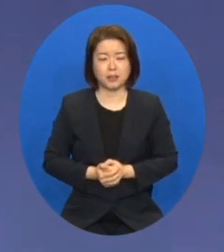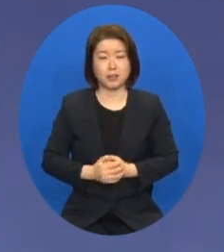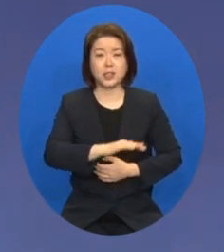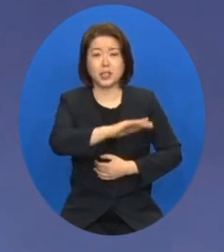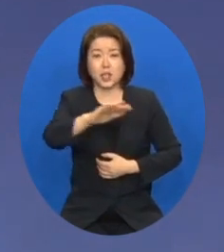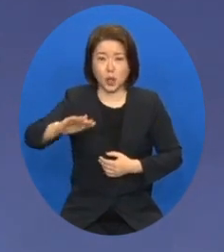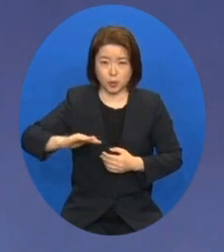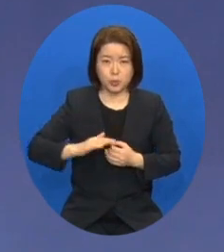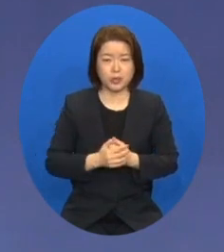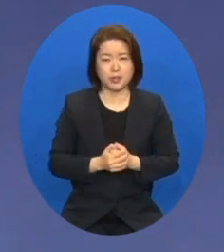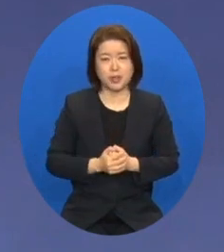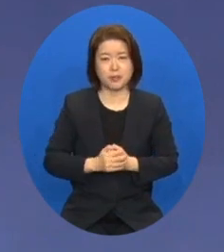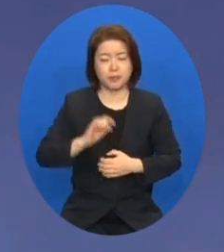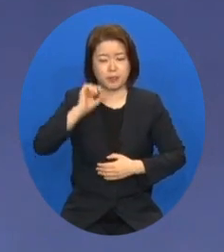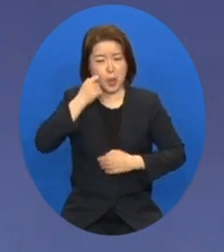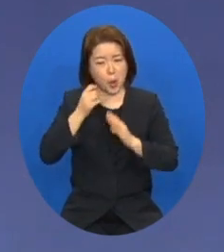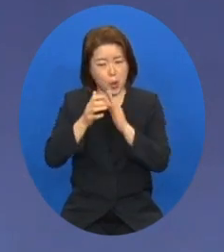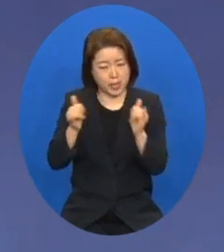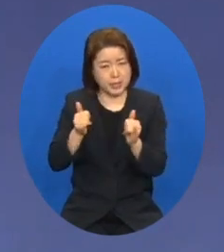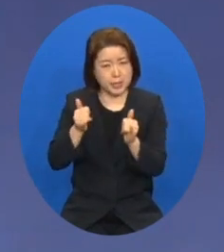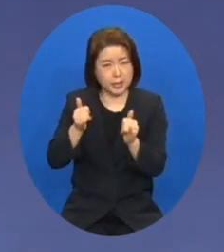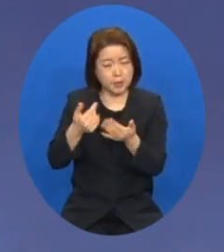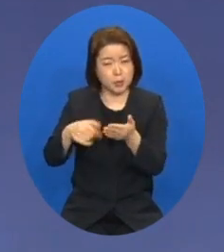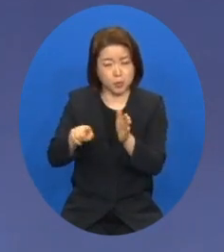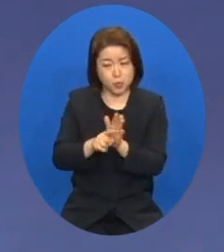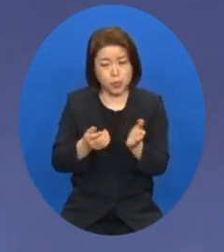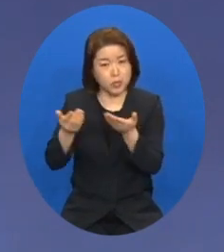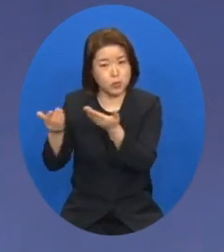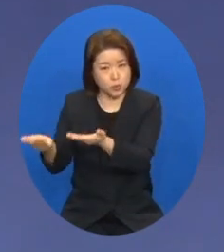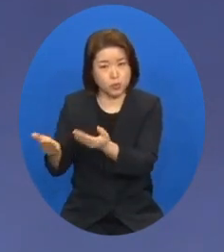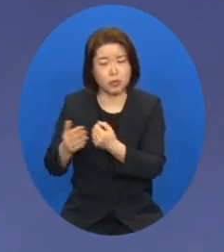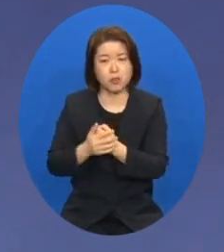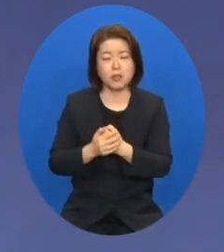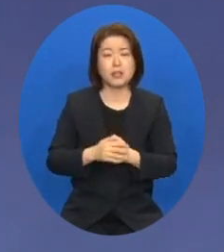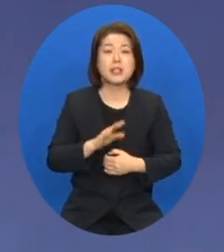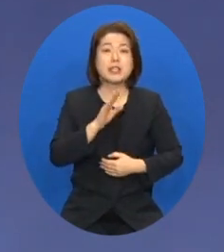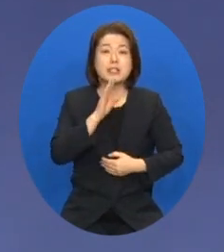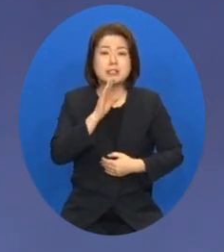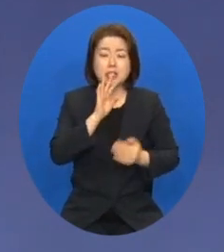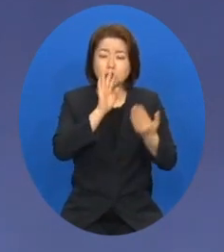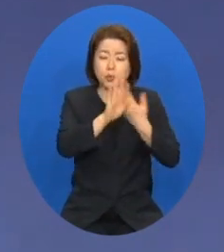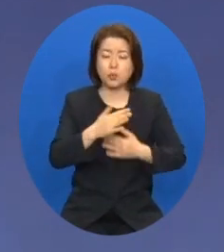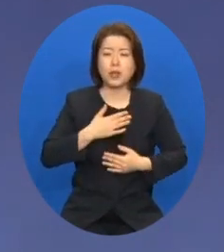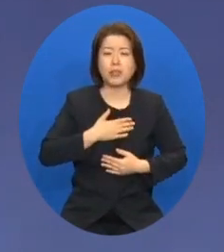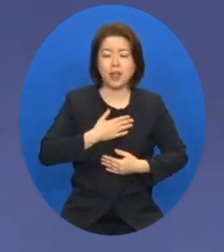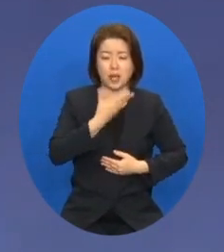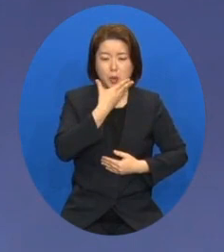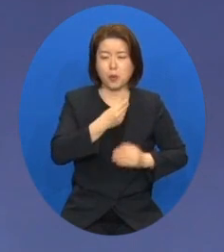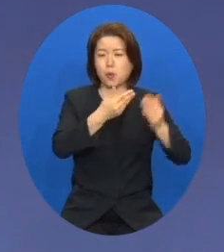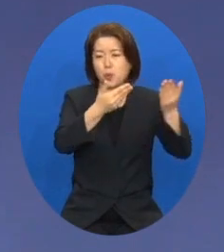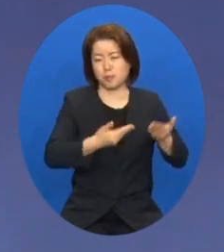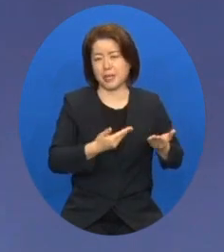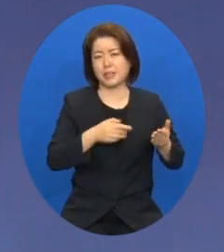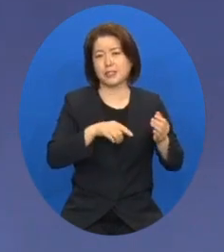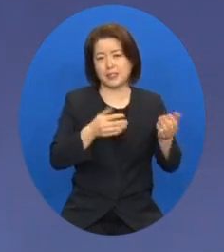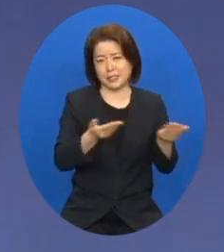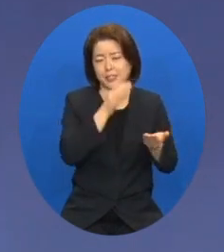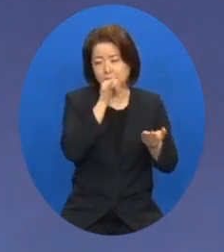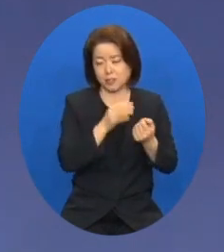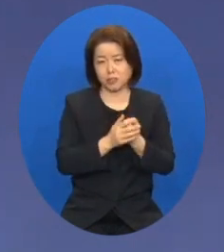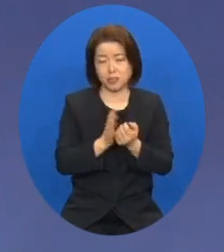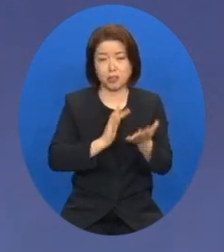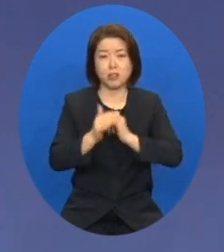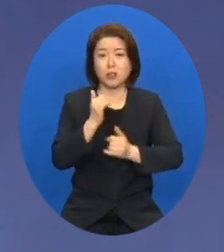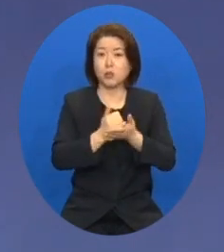우리가 어려운 사람을 위해서 주는 것은 사실은 우리가 복을 받는 것이다 예수님께서 그렇게